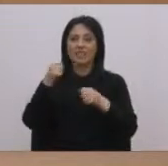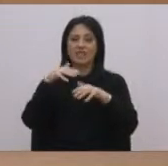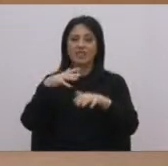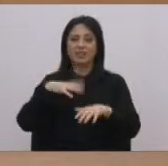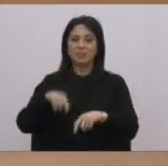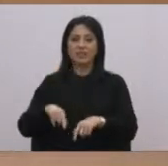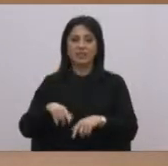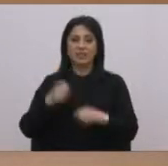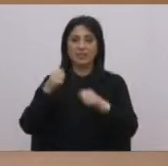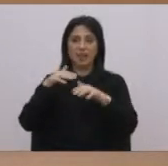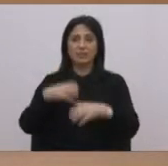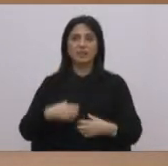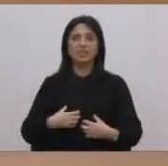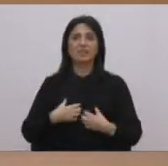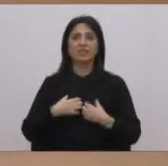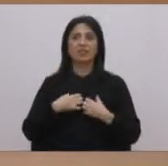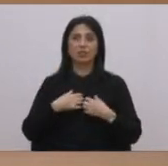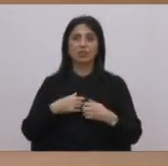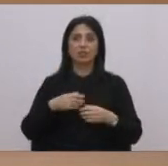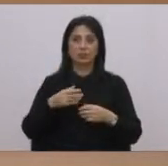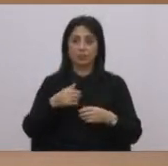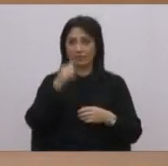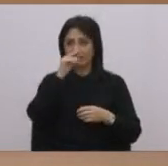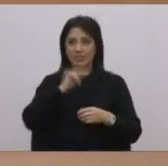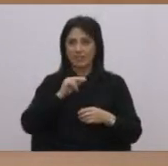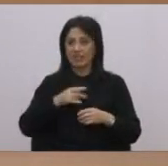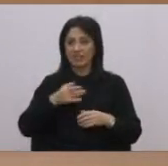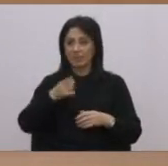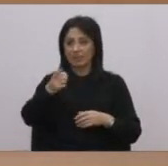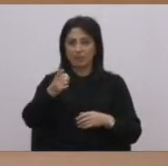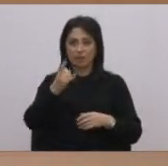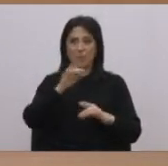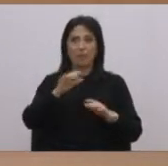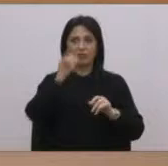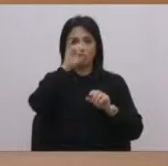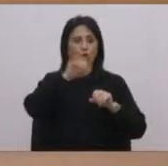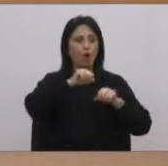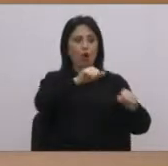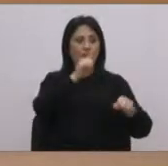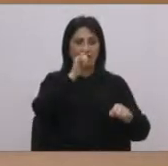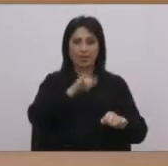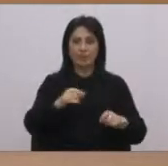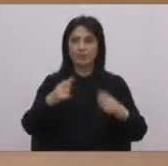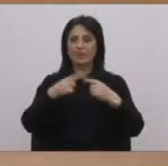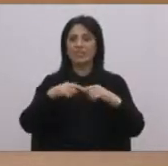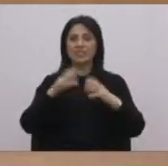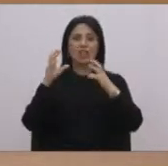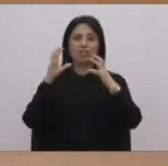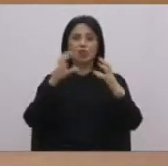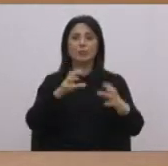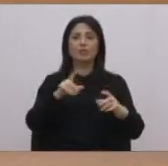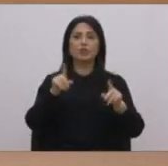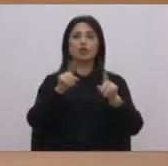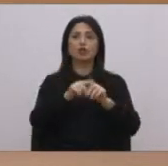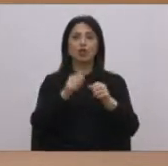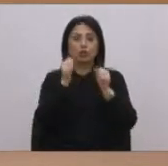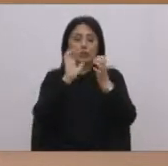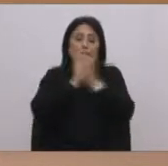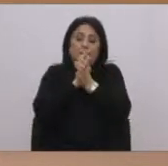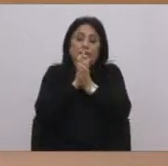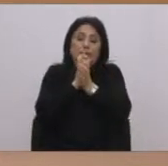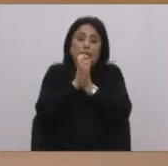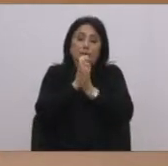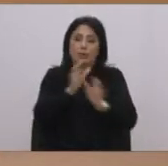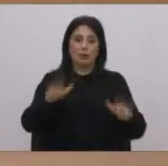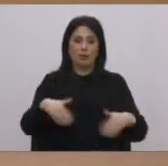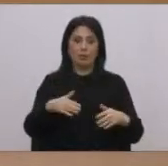თბილისში კატასტროფა და ბოლო მოგვიღო, ვერც სამსახურში მიდიხარ, ბავშვი სკოლაში ვერ მიყავს, საზოგადოებრივი ტრანსპორტში გაჭედილია, არაფერი არ